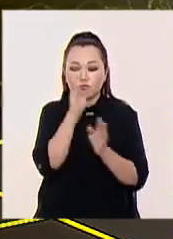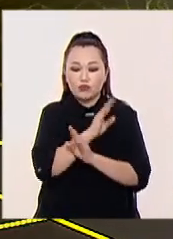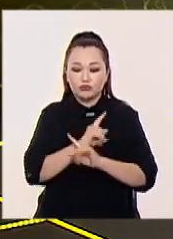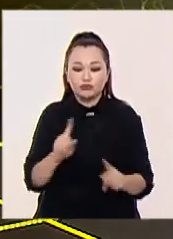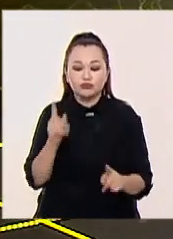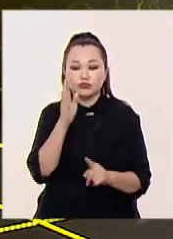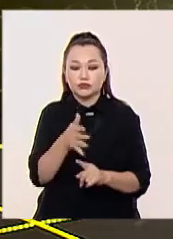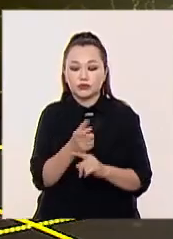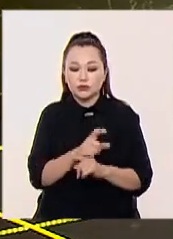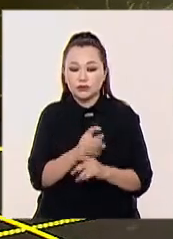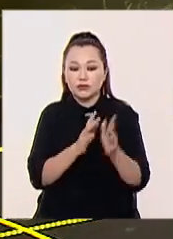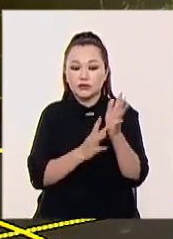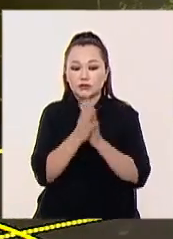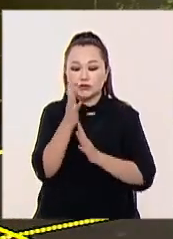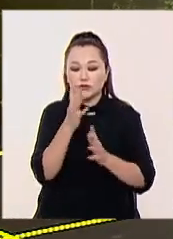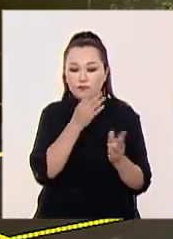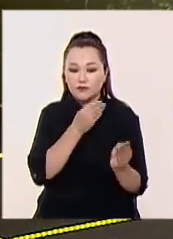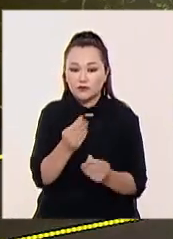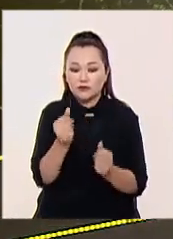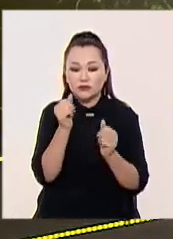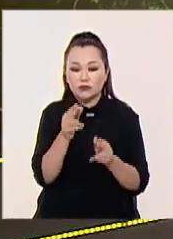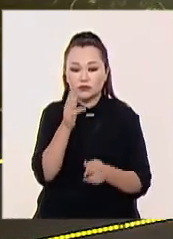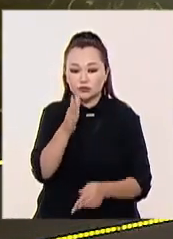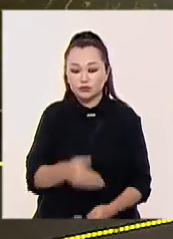осадков сказался на урожае, узнавала Людмила Батюшкина.